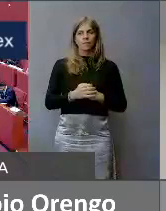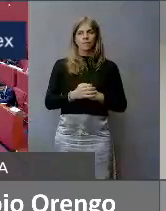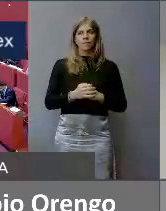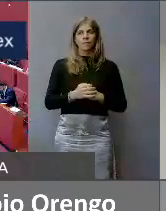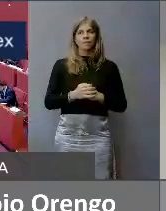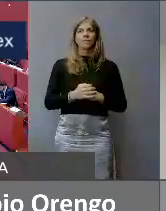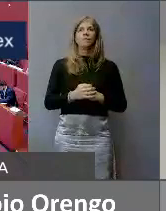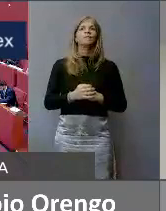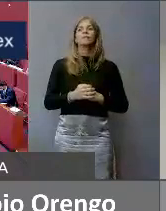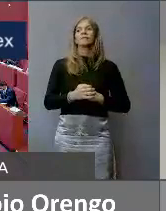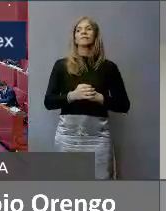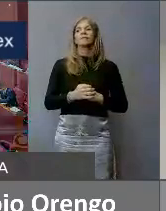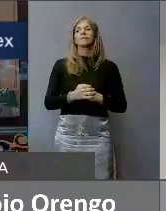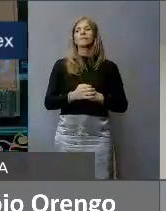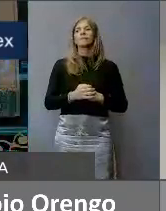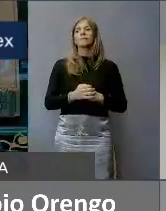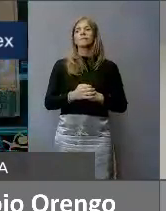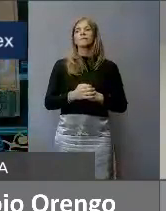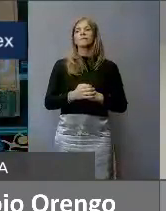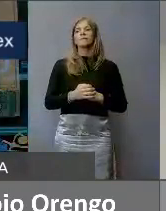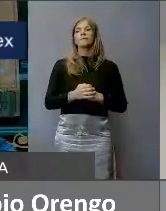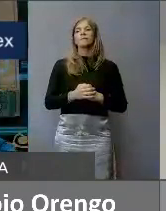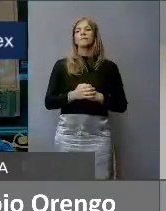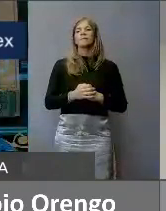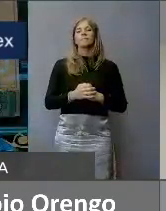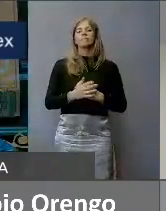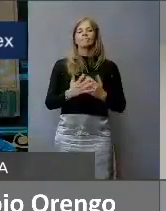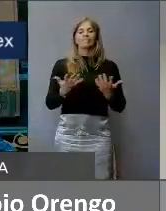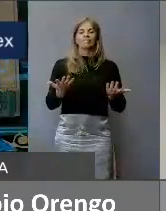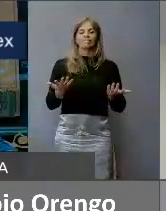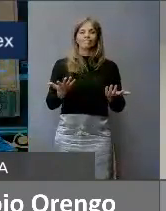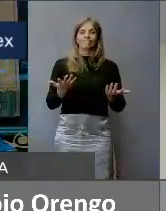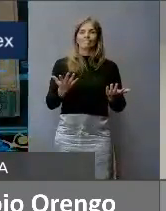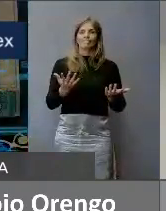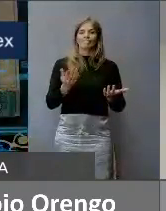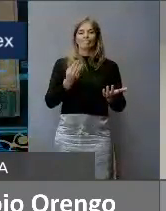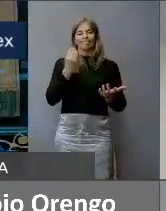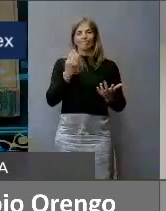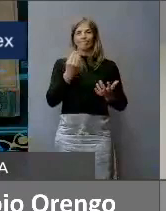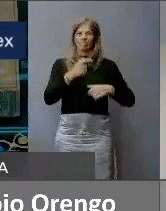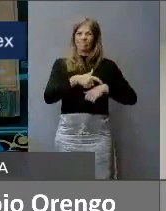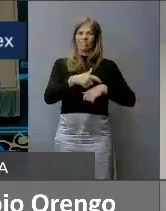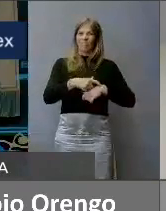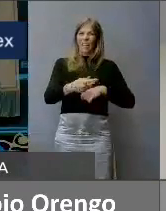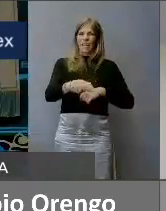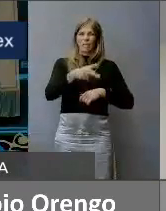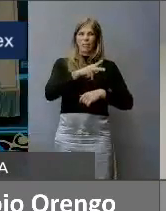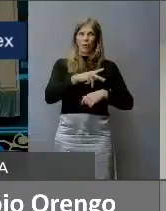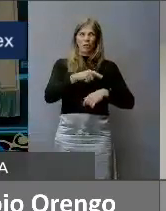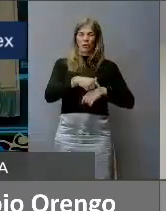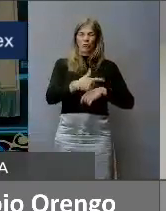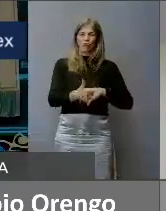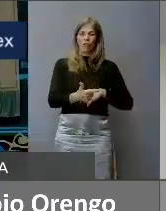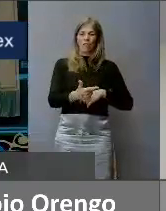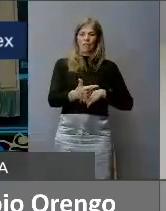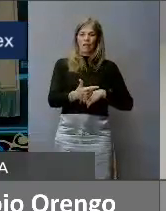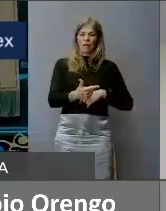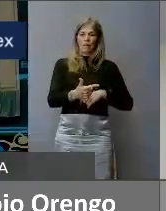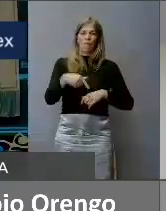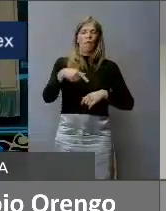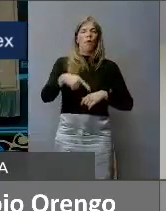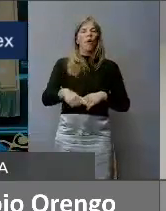grazie consigliere direi che non c'è spazio per 10 2 minuto andiamo in appello e poi la recuperiamo la risposta